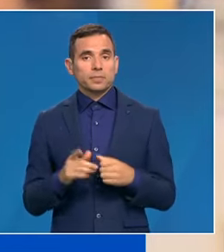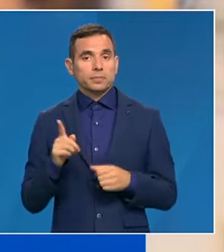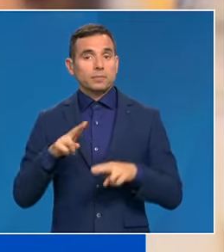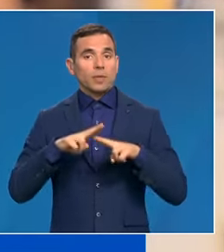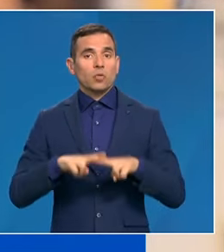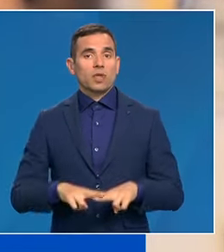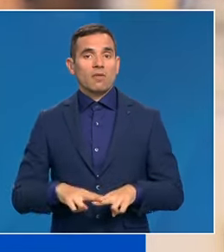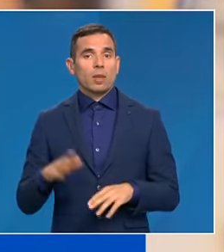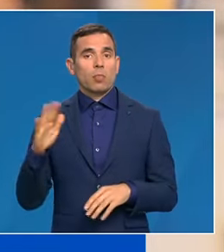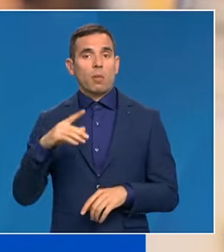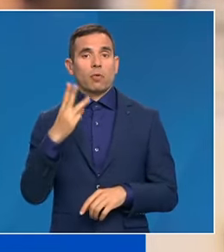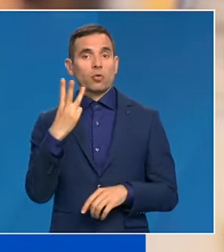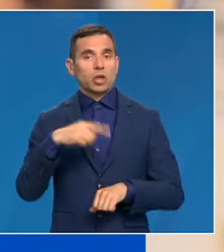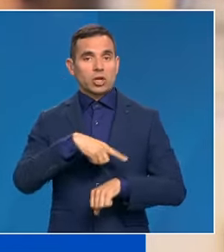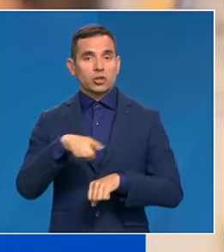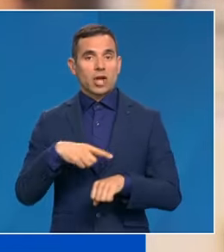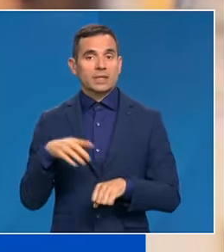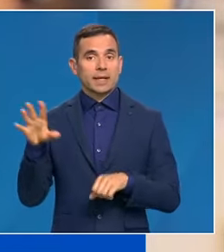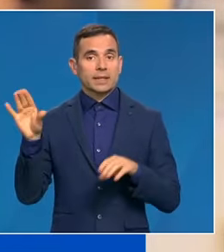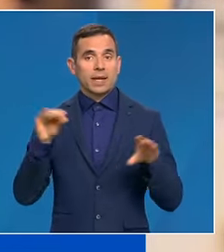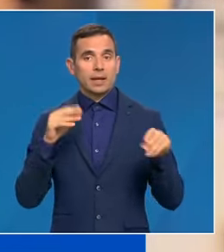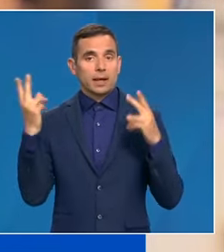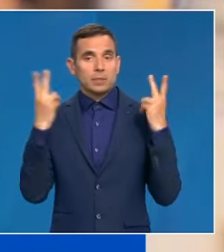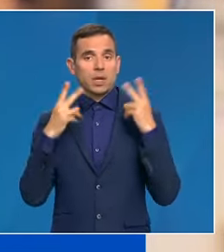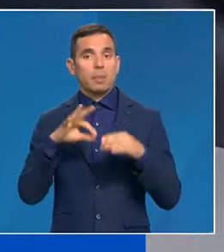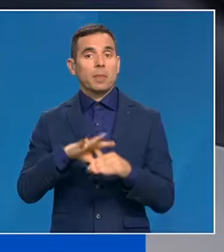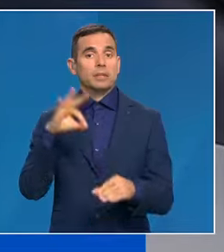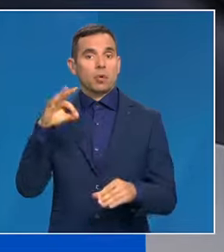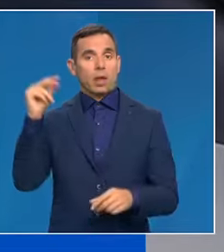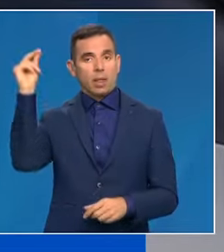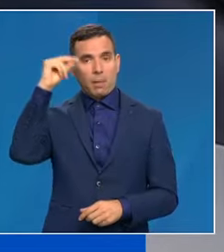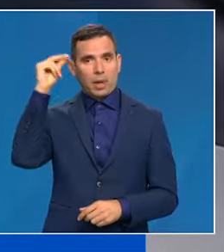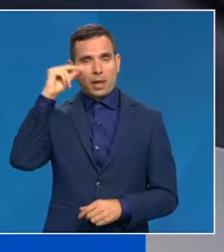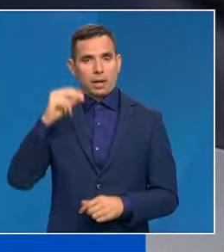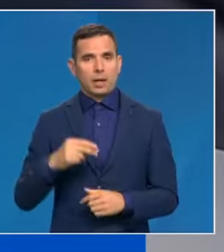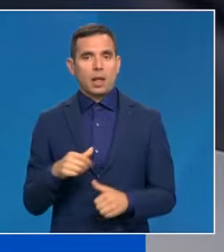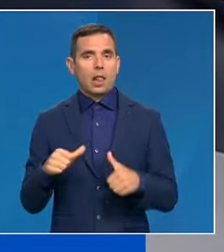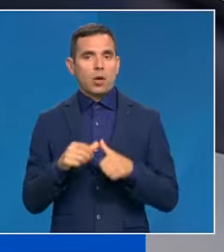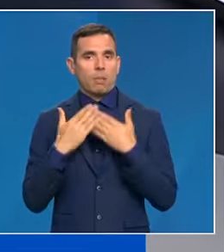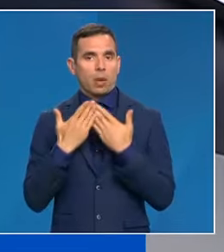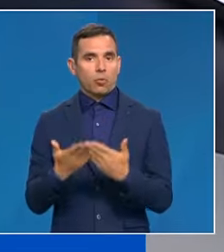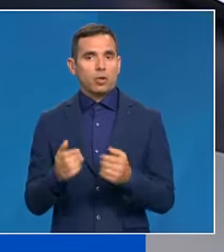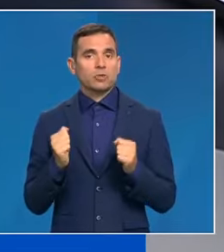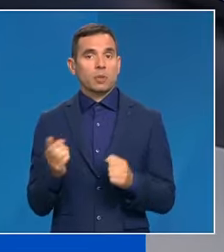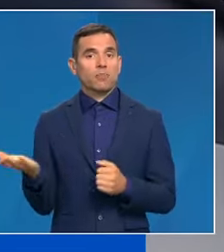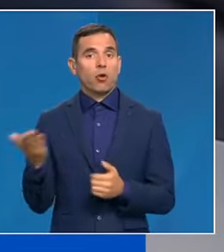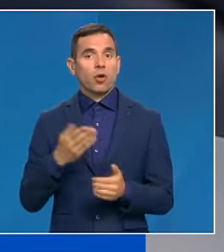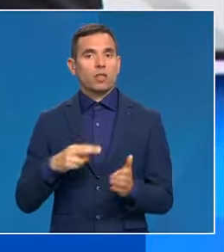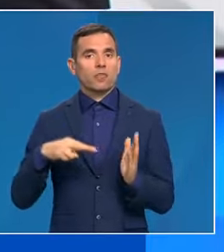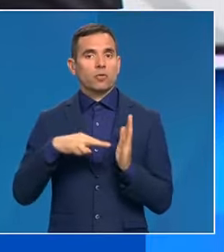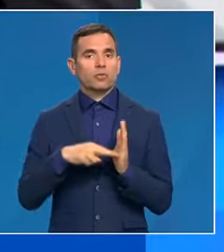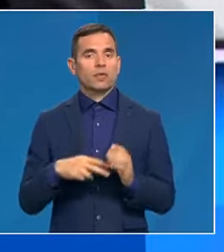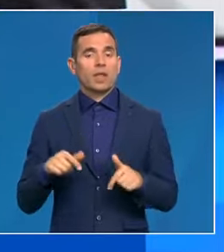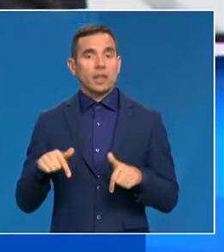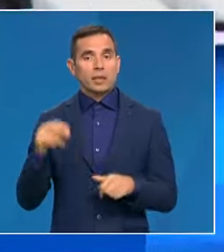остават по-малко 3 часа, за да научим избора на България. Лори, благодарим ти. Очакваме твоите включвания с нетърпение.